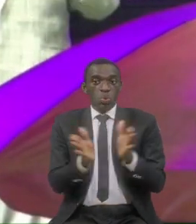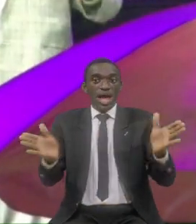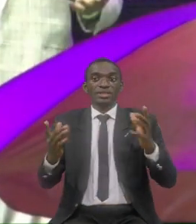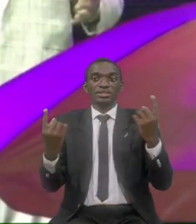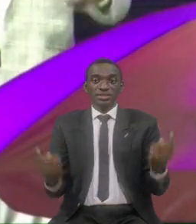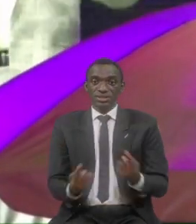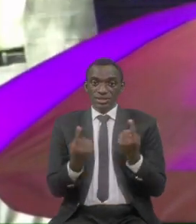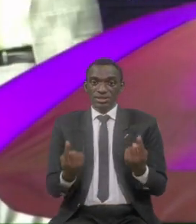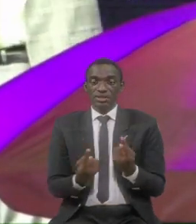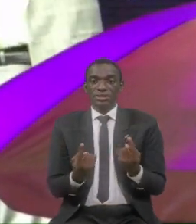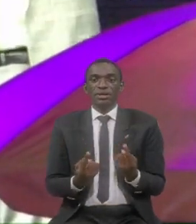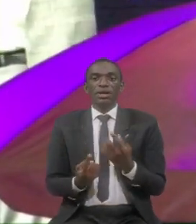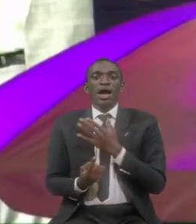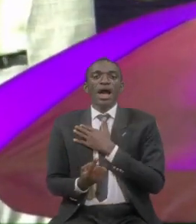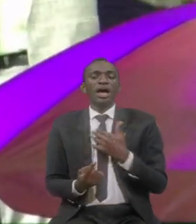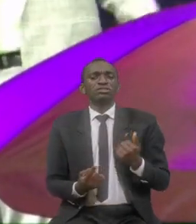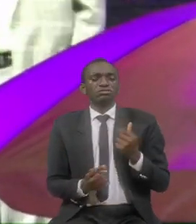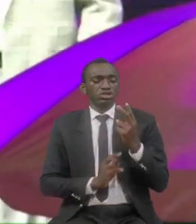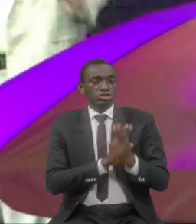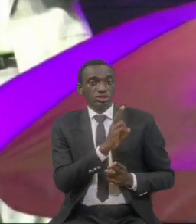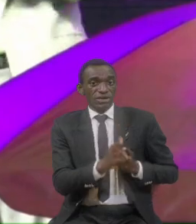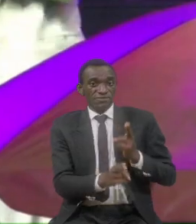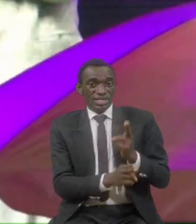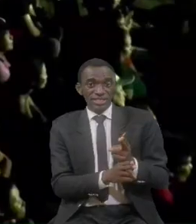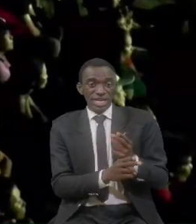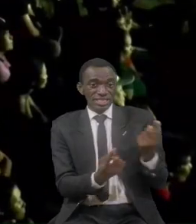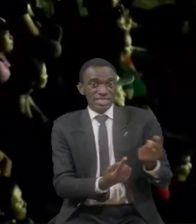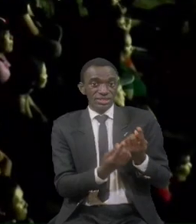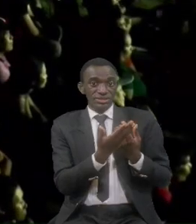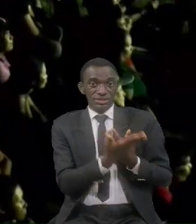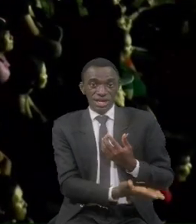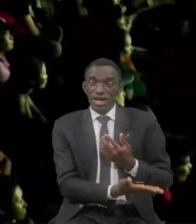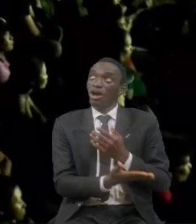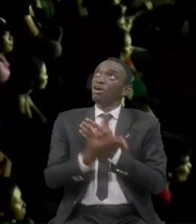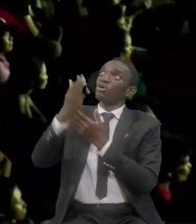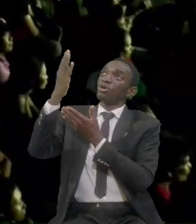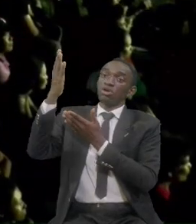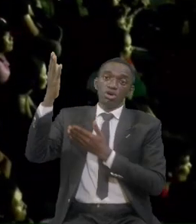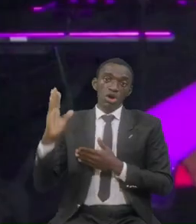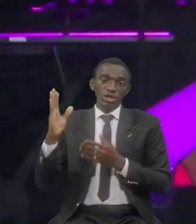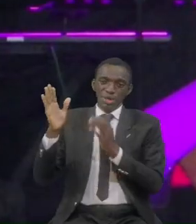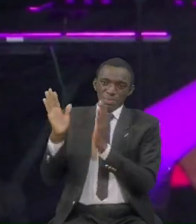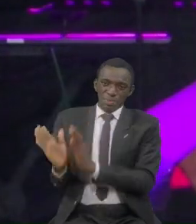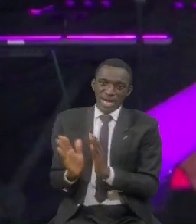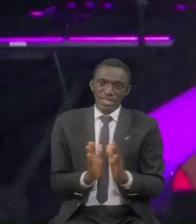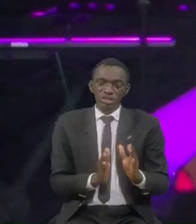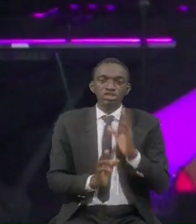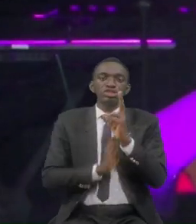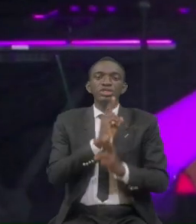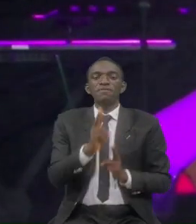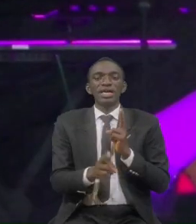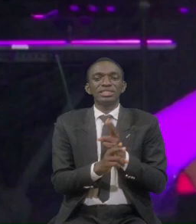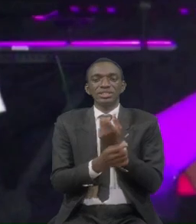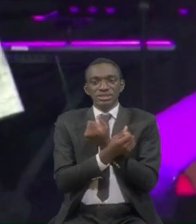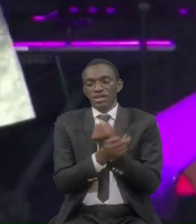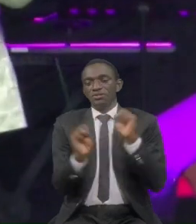wanted universal salvation. Gusto po niya ang universal nga kaluwasan. And the only way it can be done. Og ang